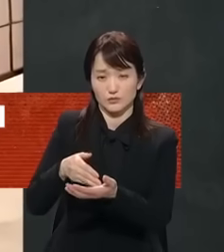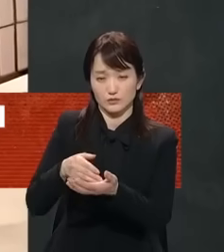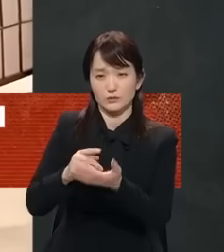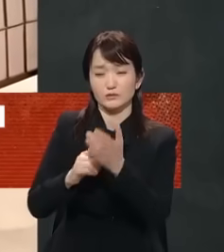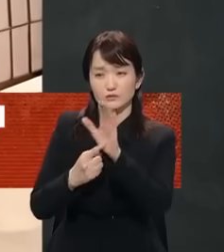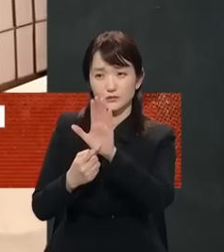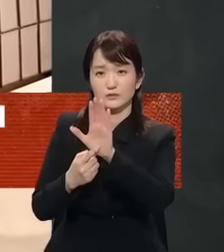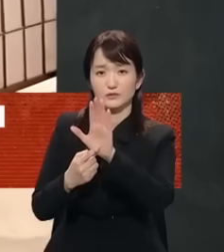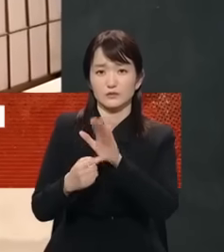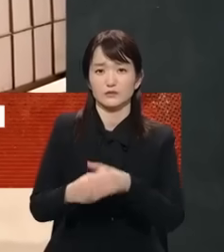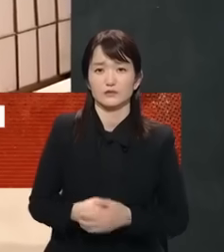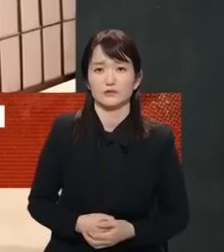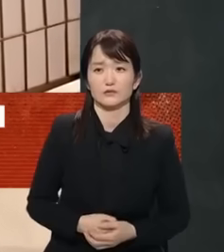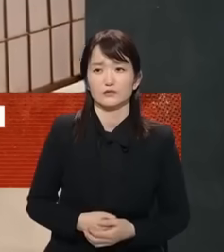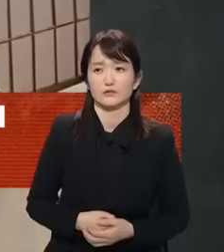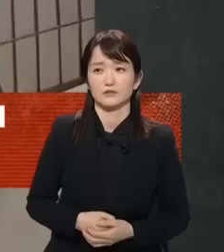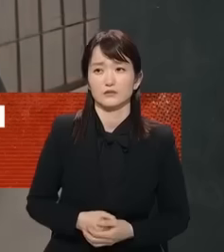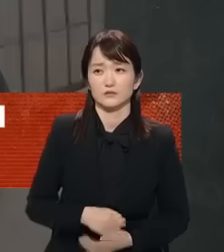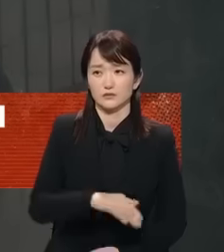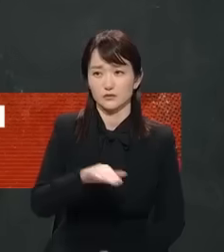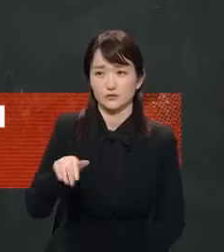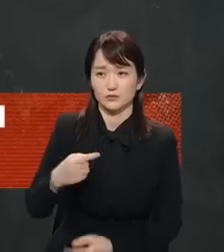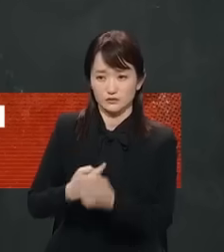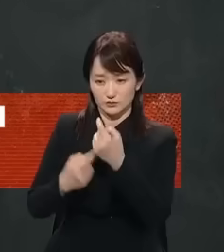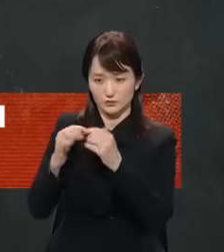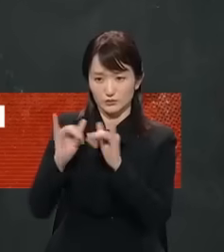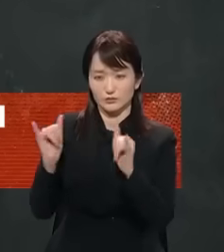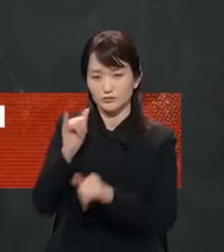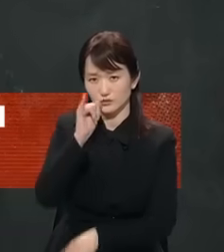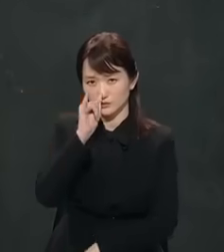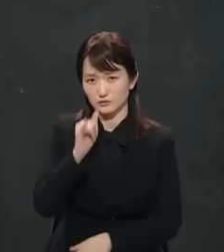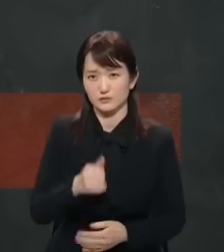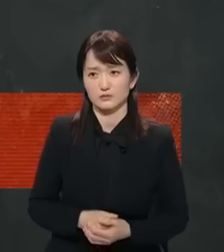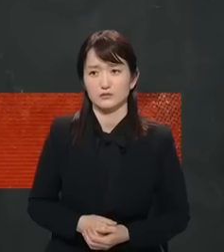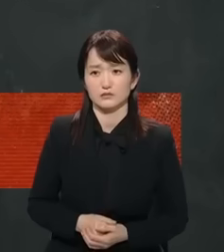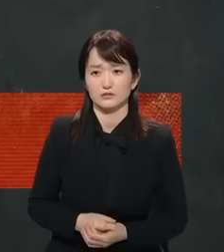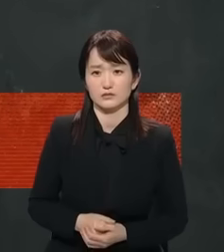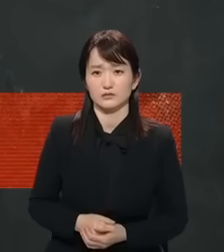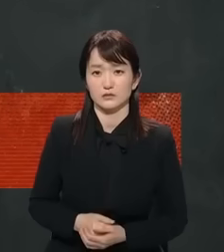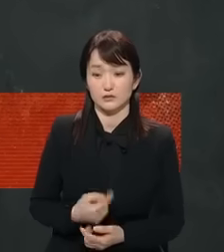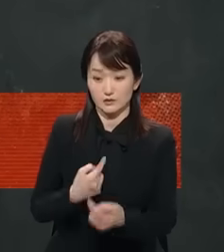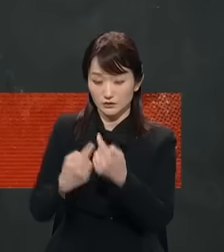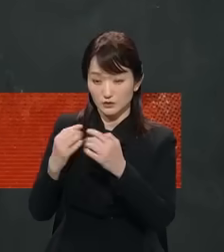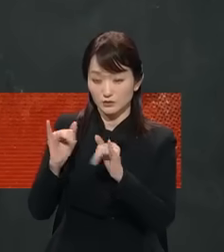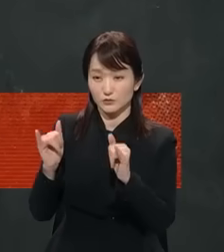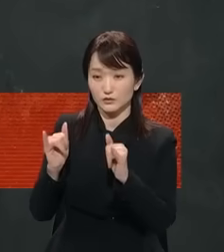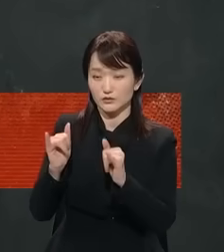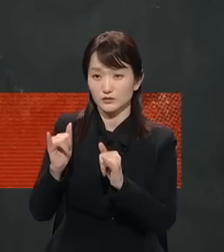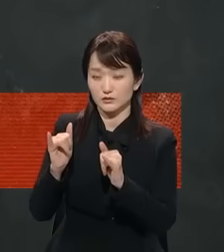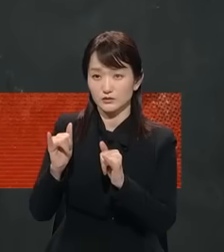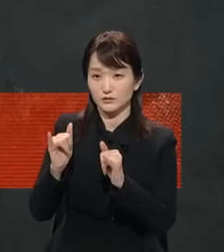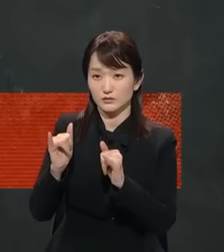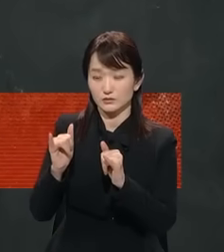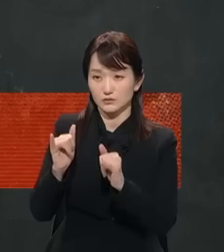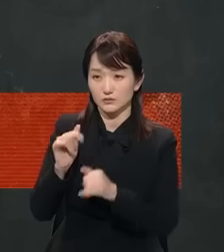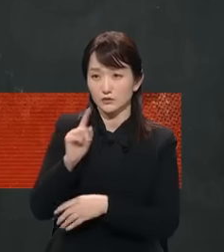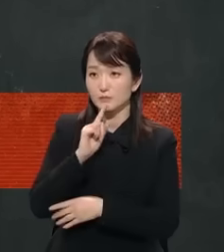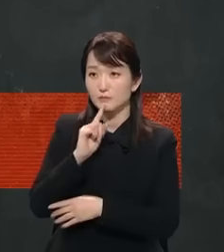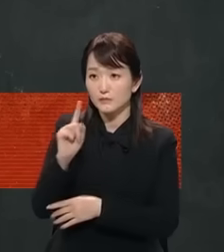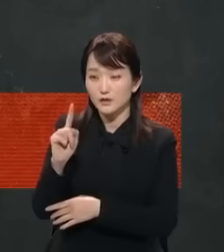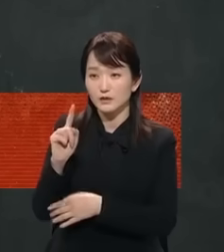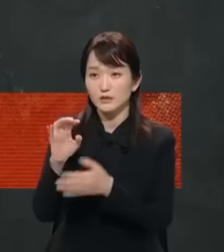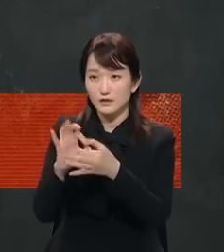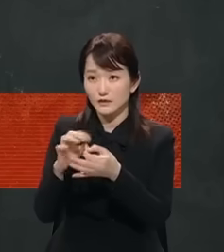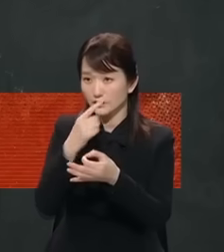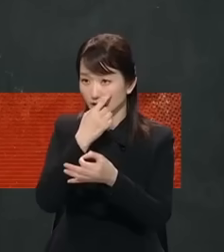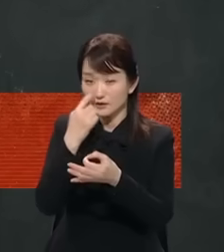하면서음 일단 저희 제보자가 있습니다 제보자가 있고 또 그 제보자의 주장을 뒷받침만 는 추가 제보자들 어 저희가